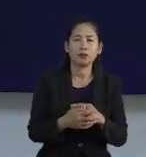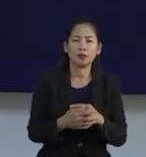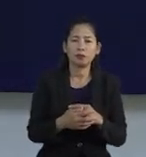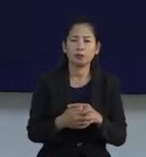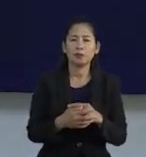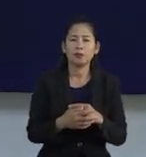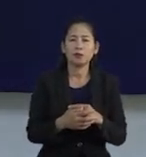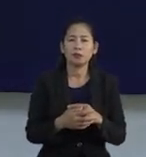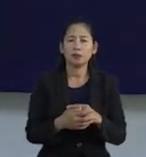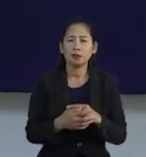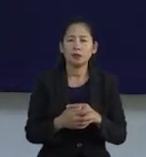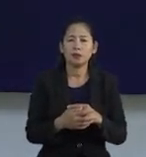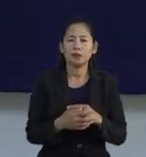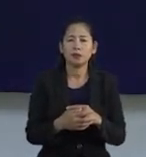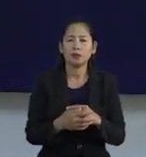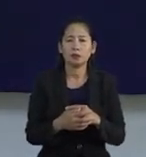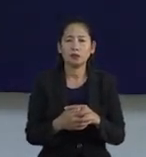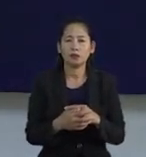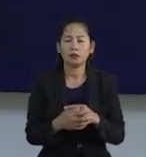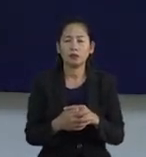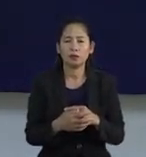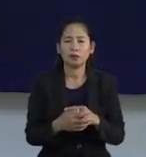bòn